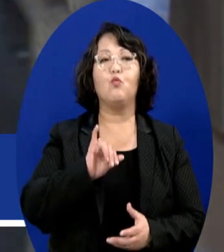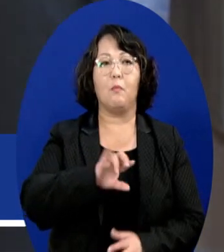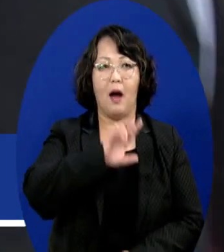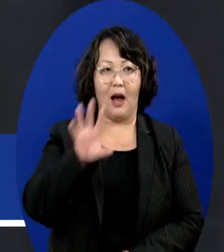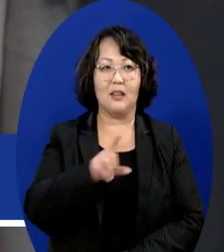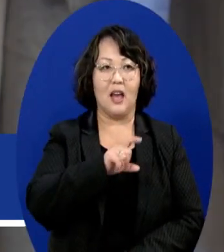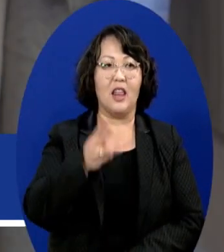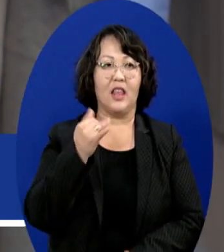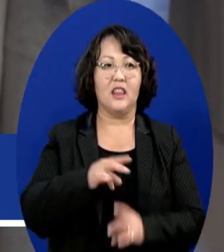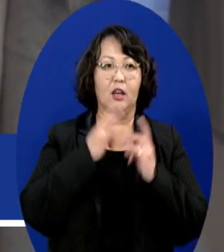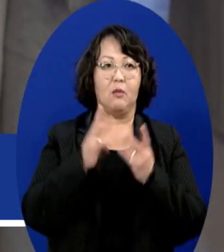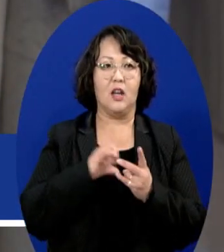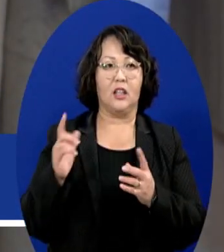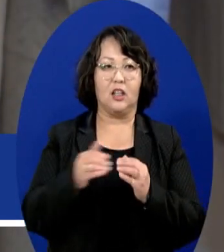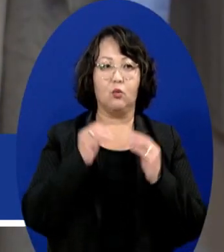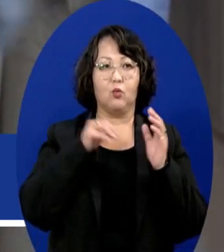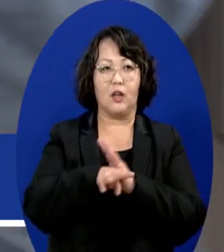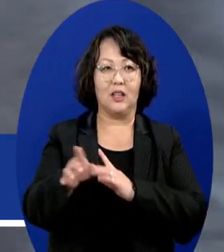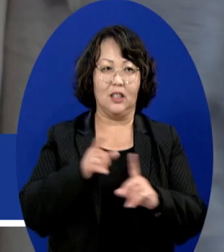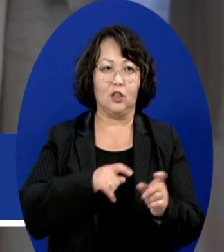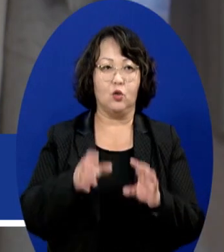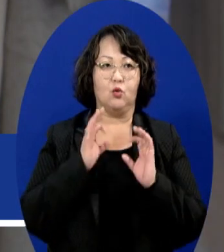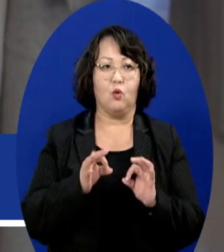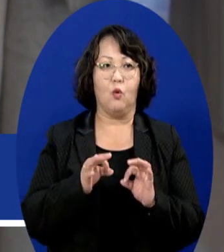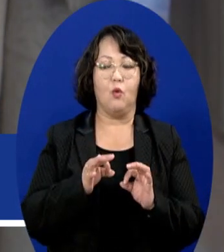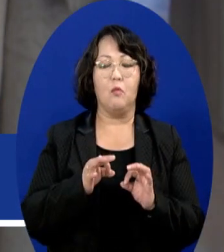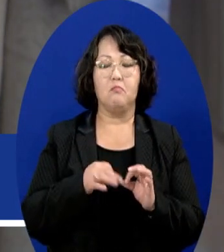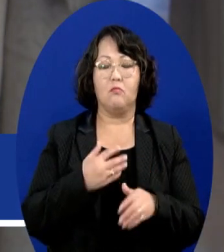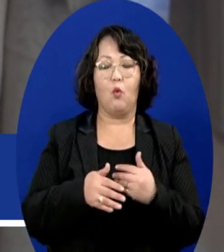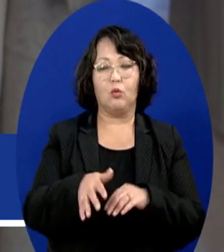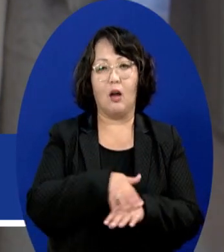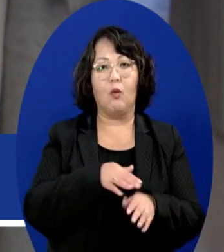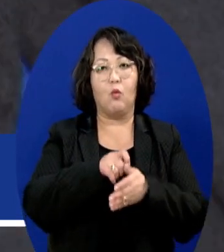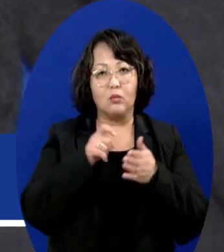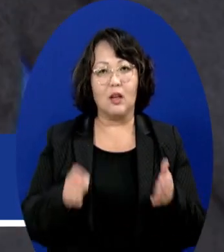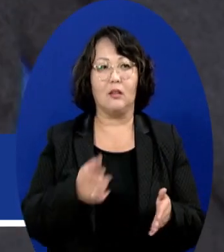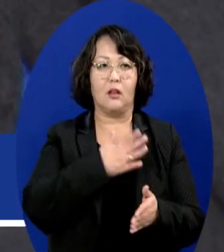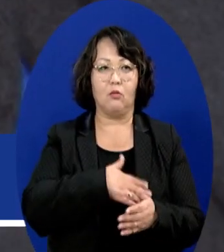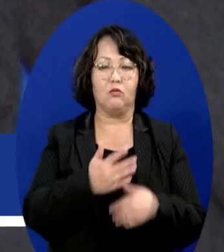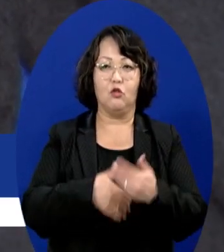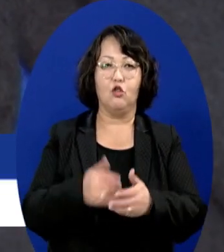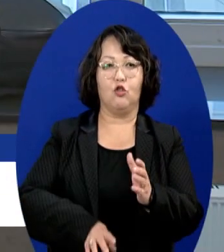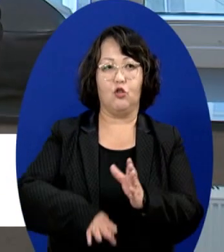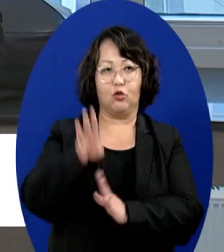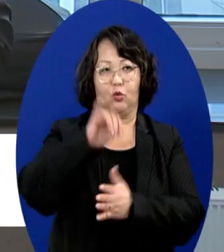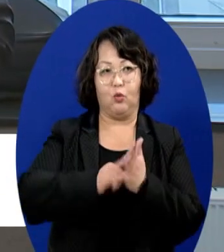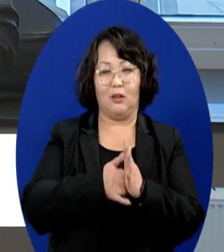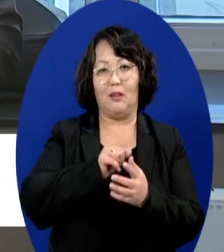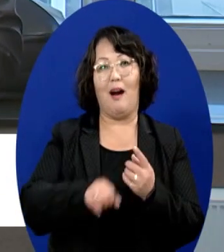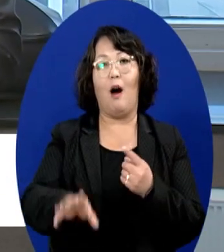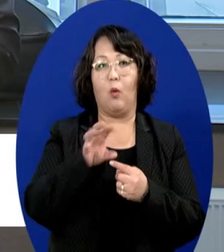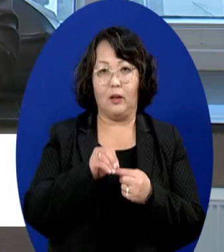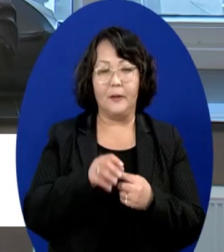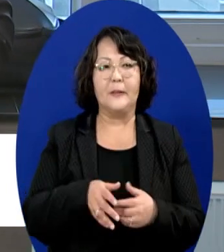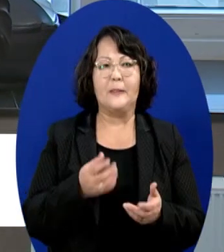тэгш хүртэмжтэй эдийн засгийн уян хатан байдлаар урт хугацаанд хөгжих гэсэн ийм л агуулга явагдаад байгаа. Маш энгийн зүйлээс